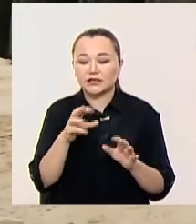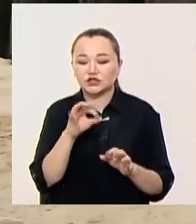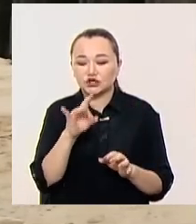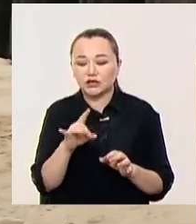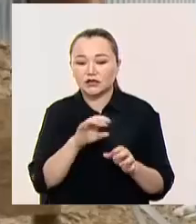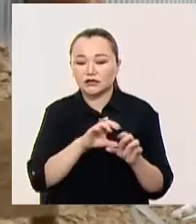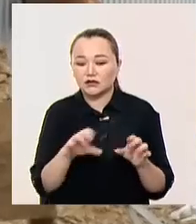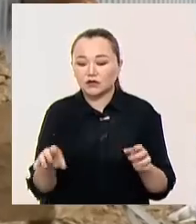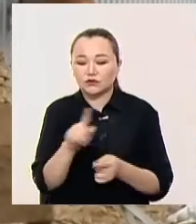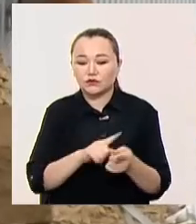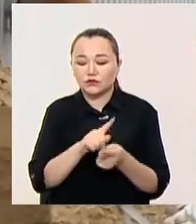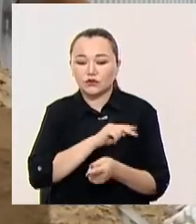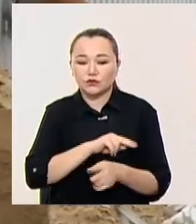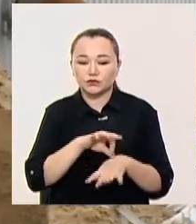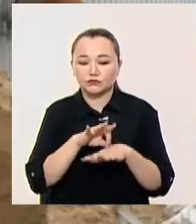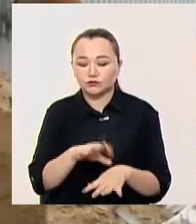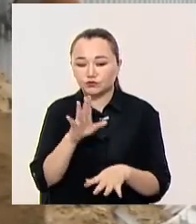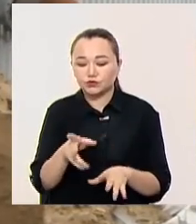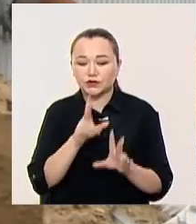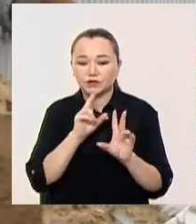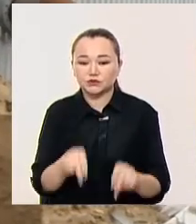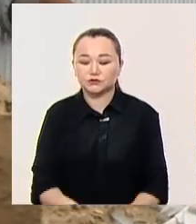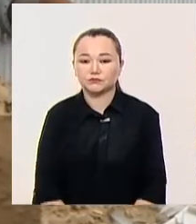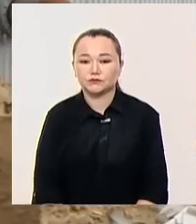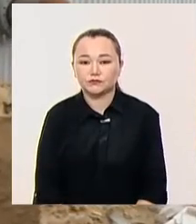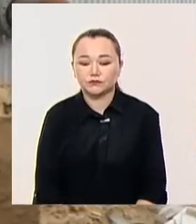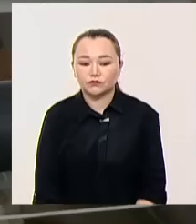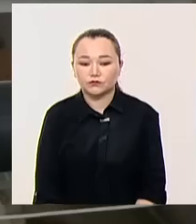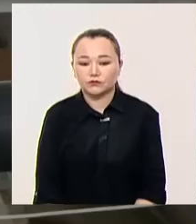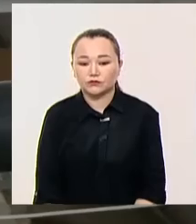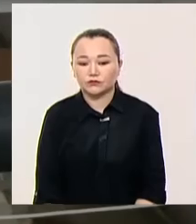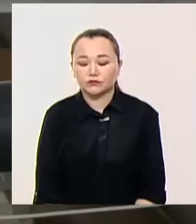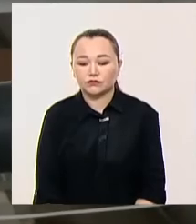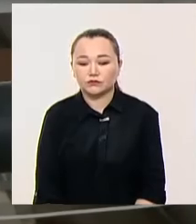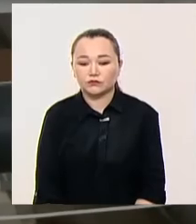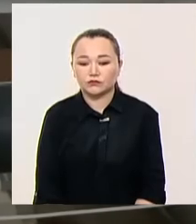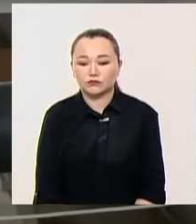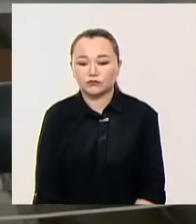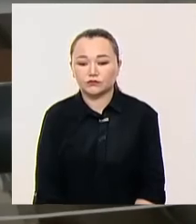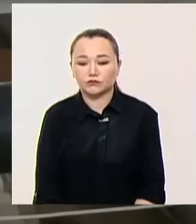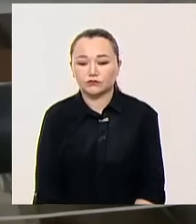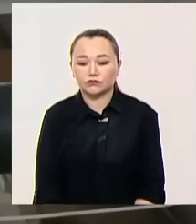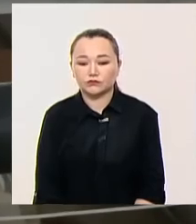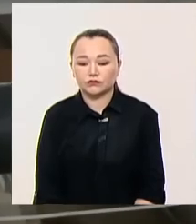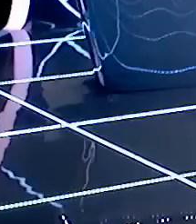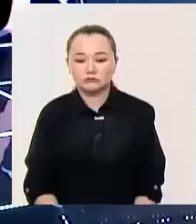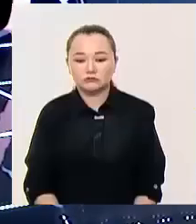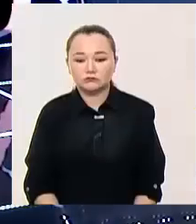желіге жаңғырту жұмыстарын жүргіземіз деп сендірді. Махаббат Нұржанқызы, Фархат Шаткамин, Информ бюро, Маңғыстау